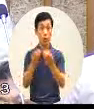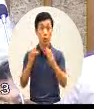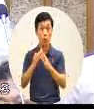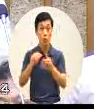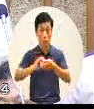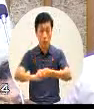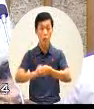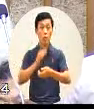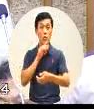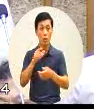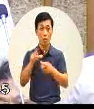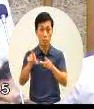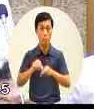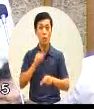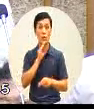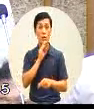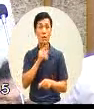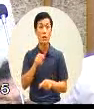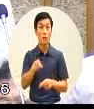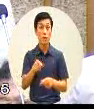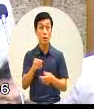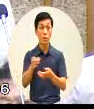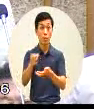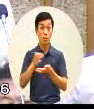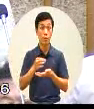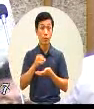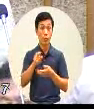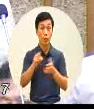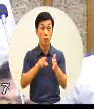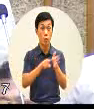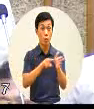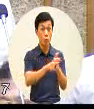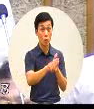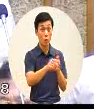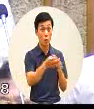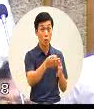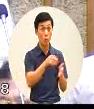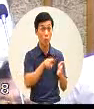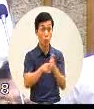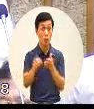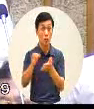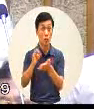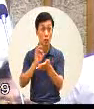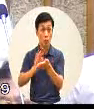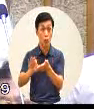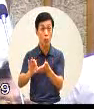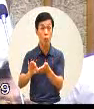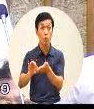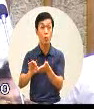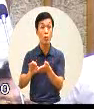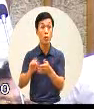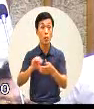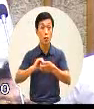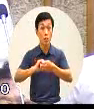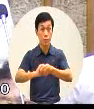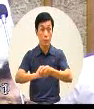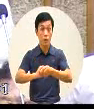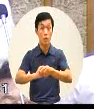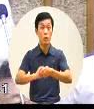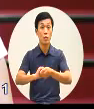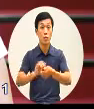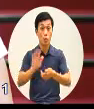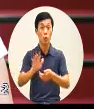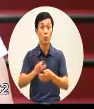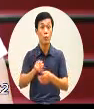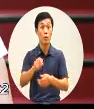用的。 那我请问一下，你也当修理啊，坑打民家专款专用呢？ 不是这个专款专用， 然后我们讲的是专款专